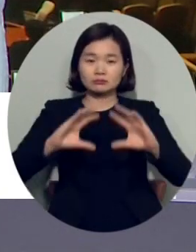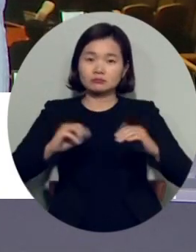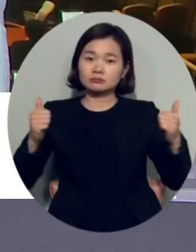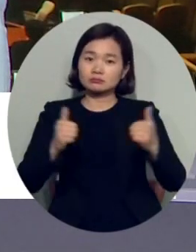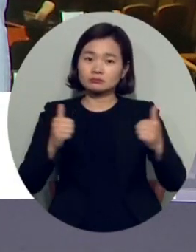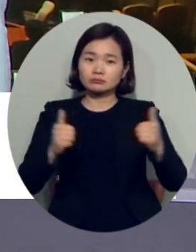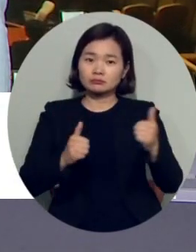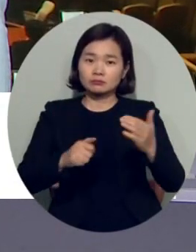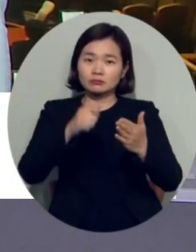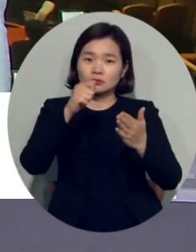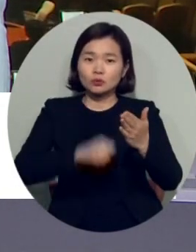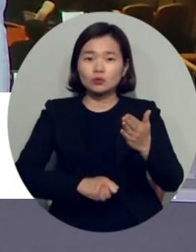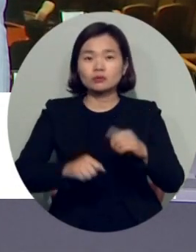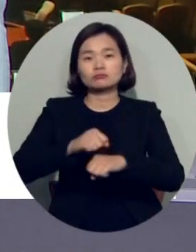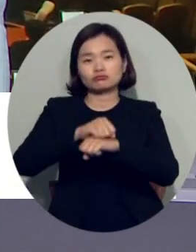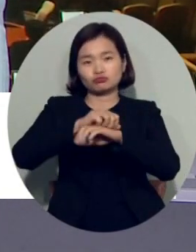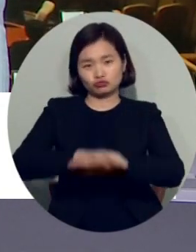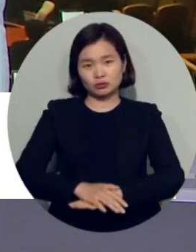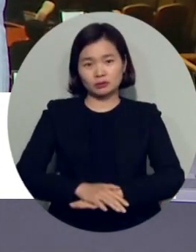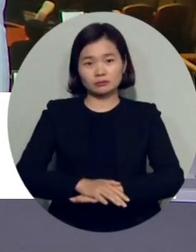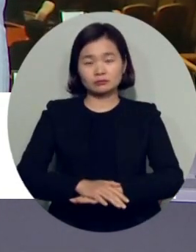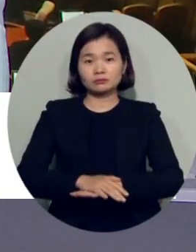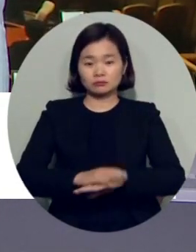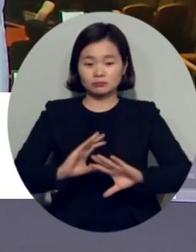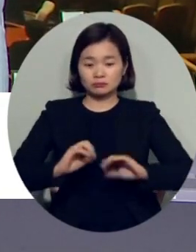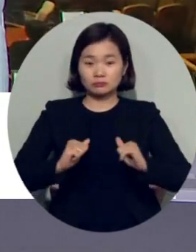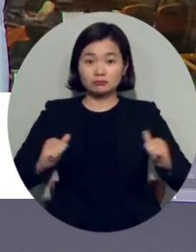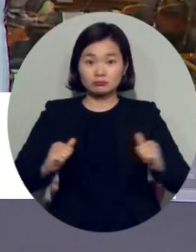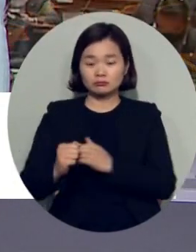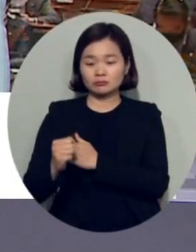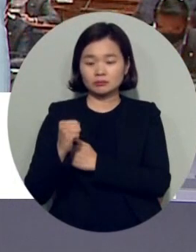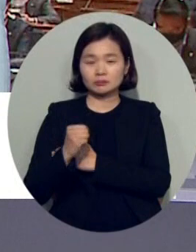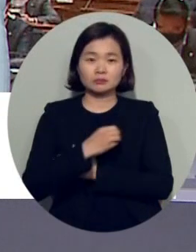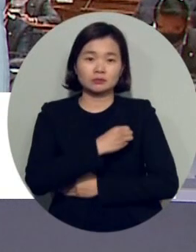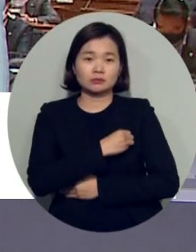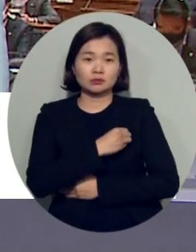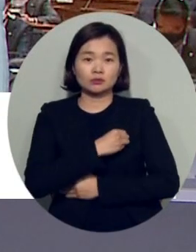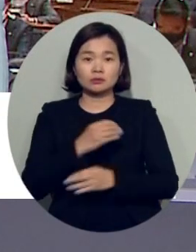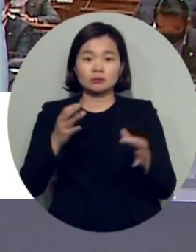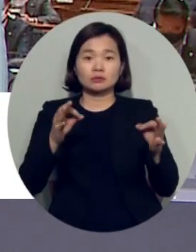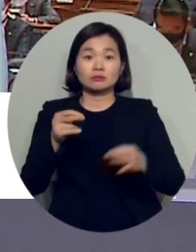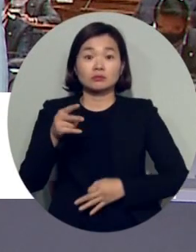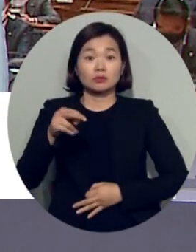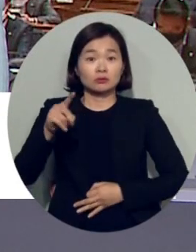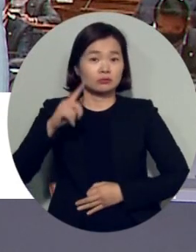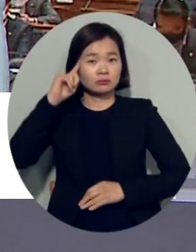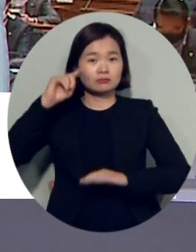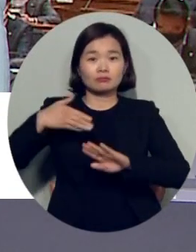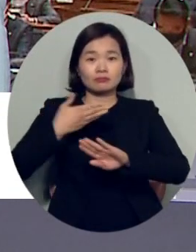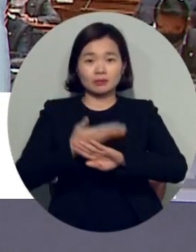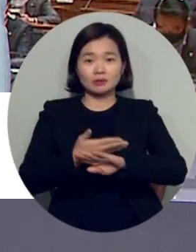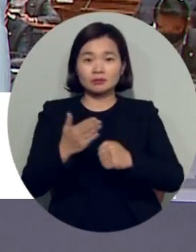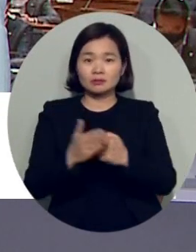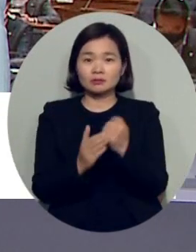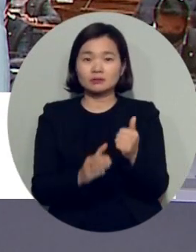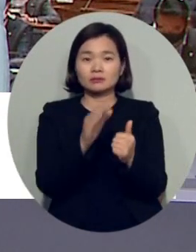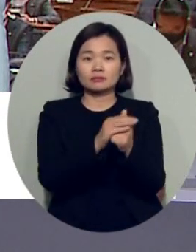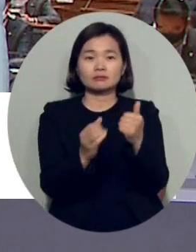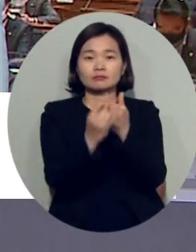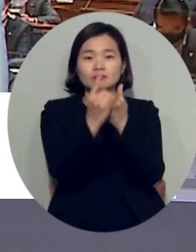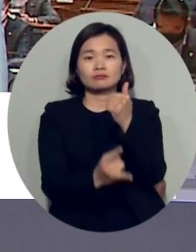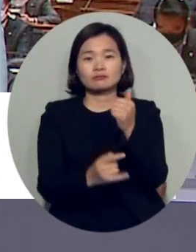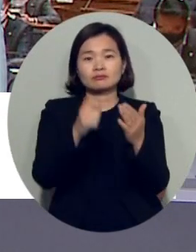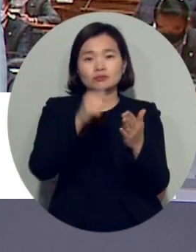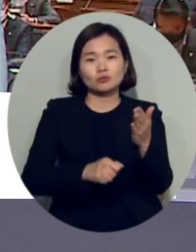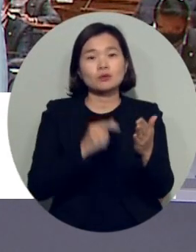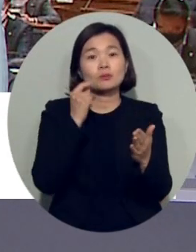통과가 사실상 무산됐습니다. 국민의힘 김영덕 의원의 반대로 해당 상임위원회조차 통과하지 못했는데